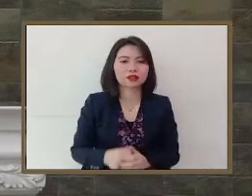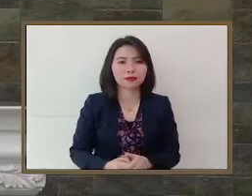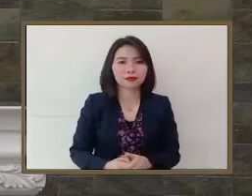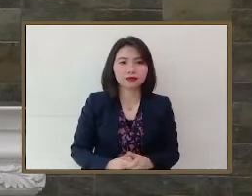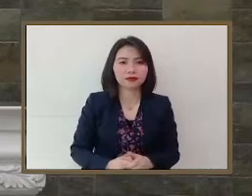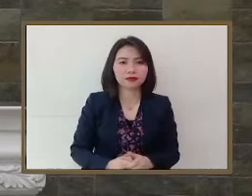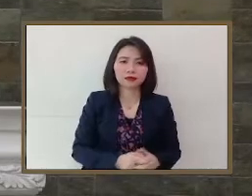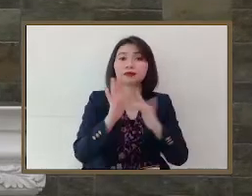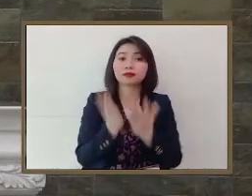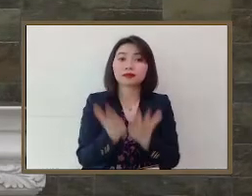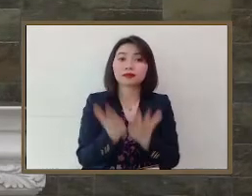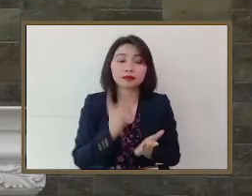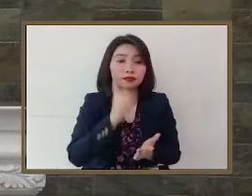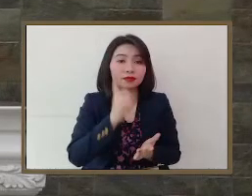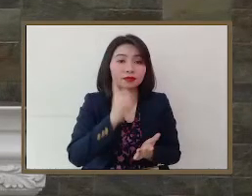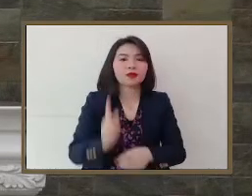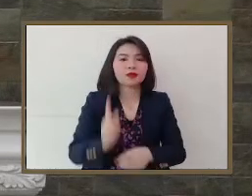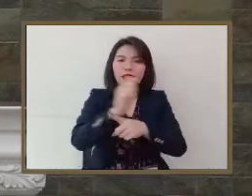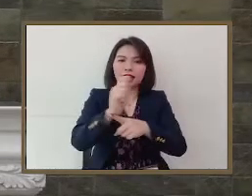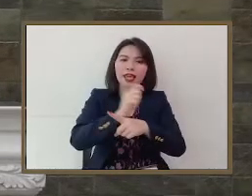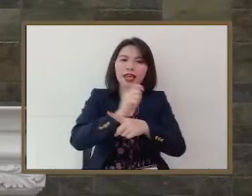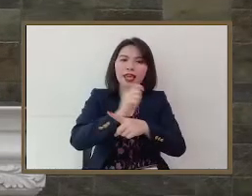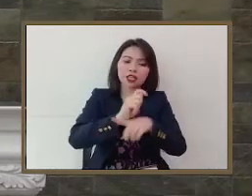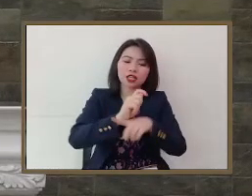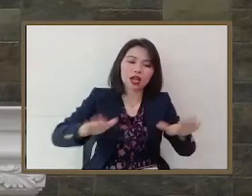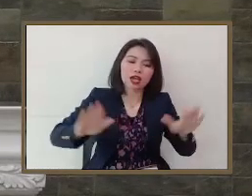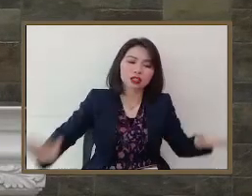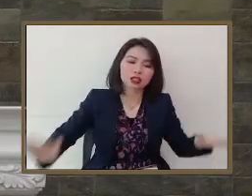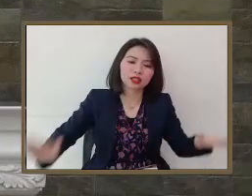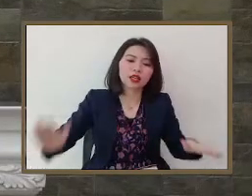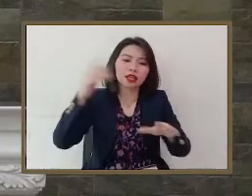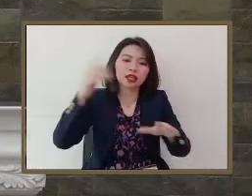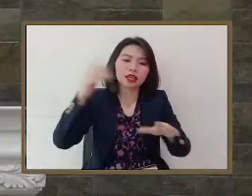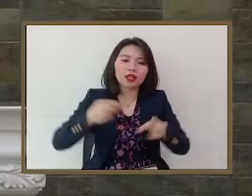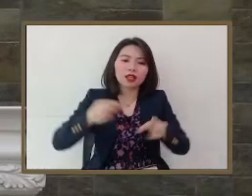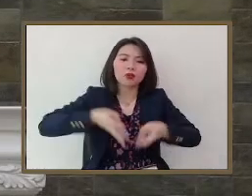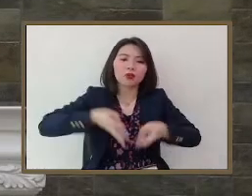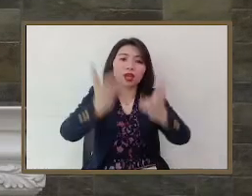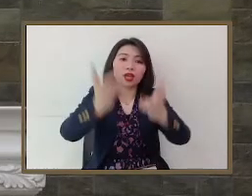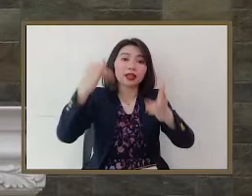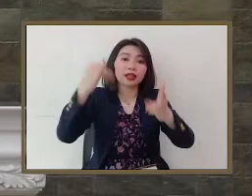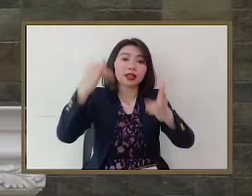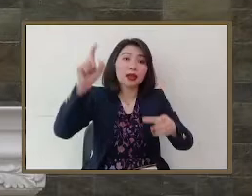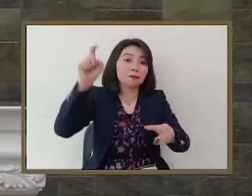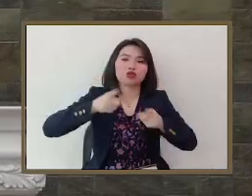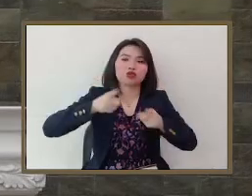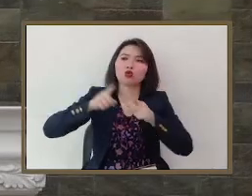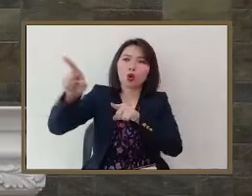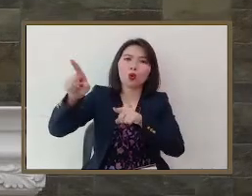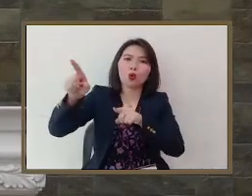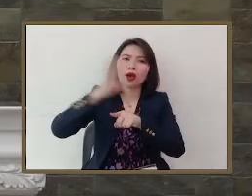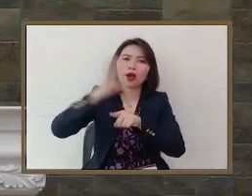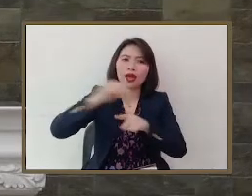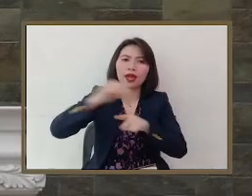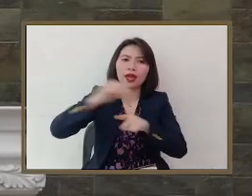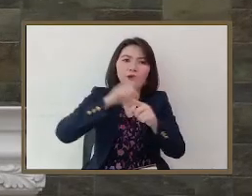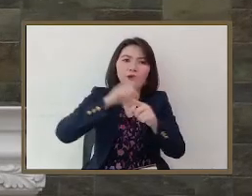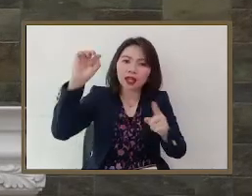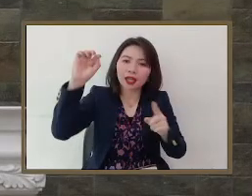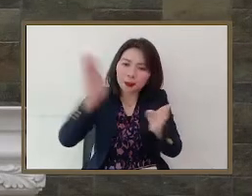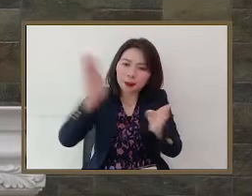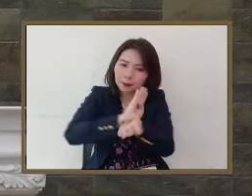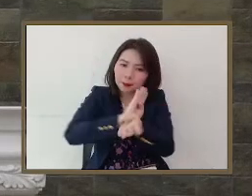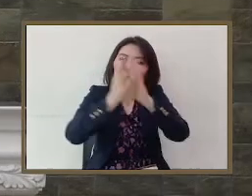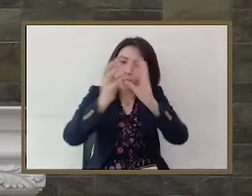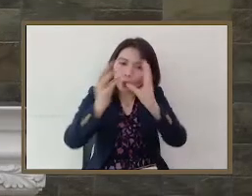says. Train up a child in the way he should go. And when he